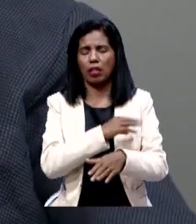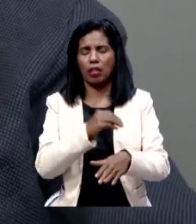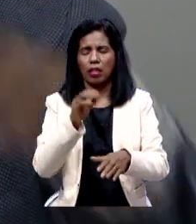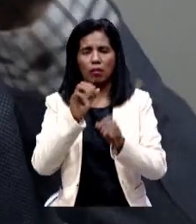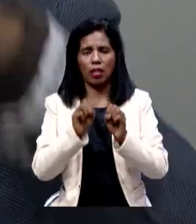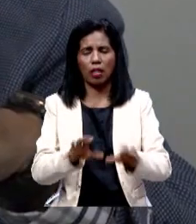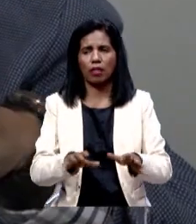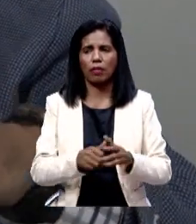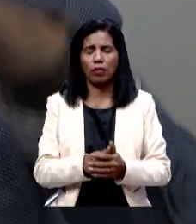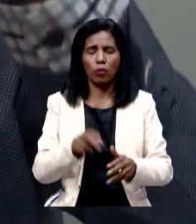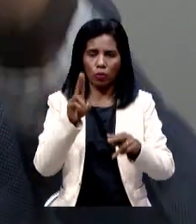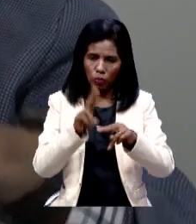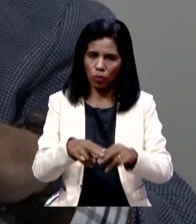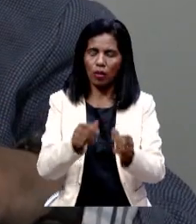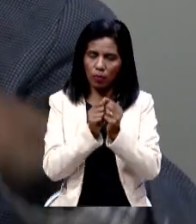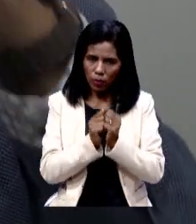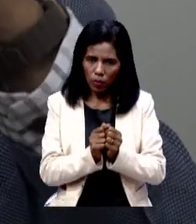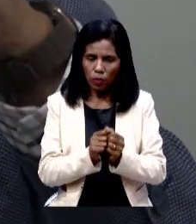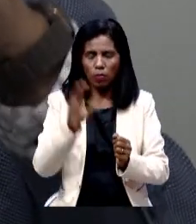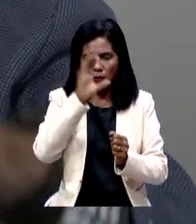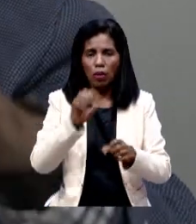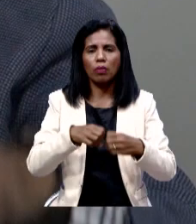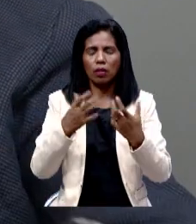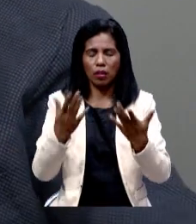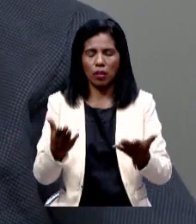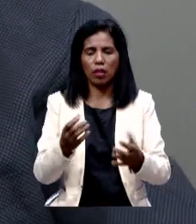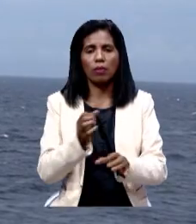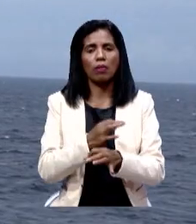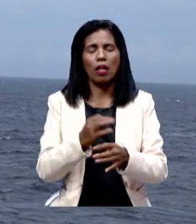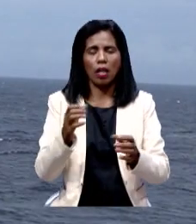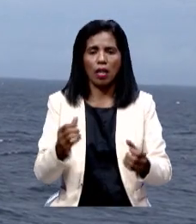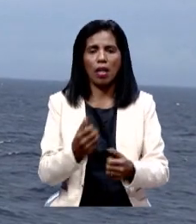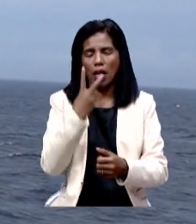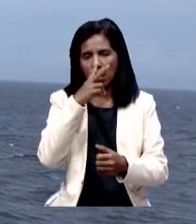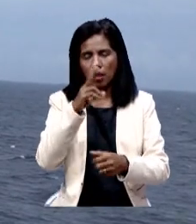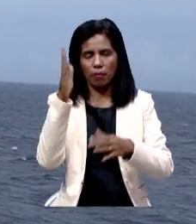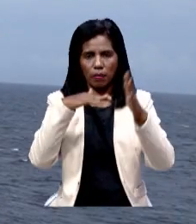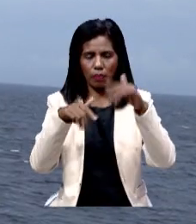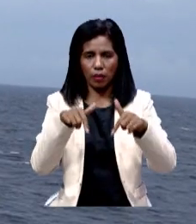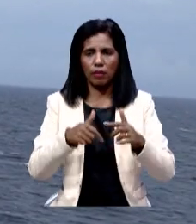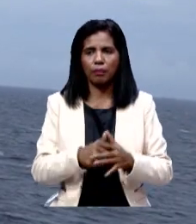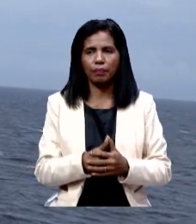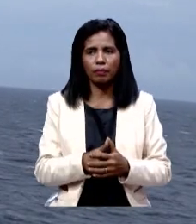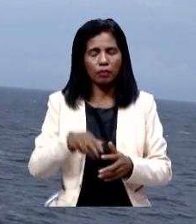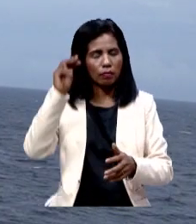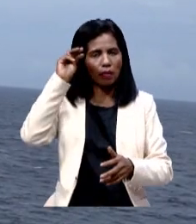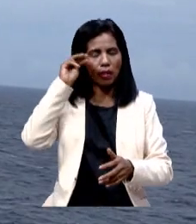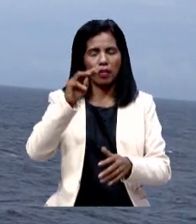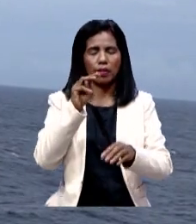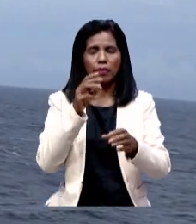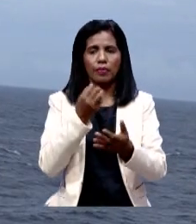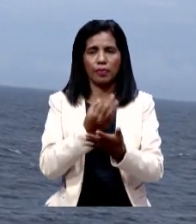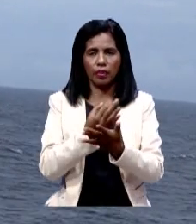ambisang, sira tur hamotu perbuka solusang, para tu bela solusiona situasang ini. Antes ne ministro finanzas Rui Augusto